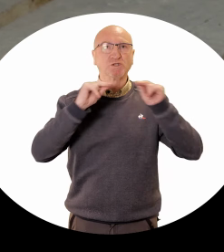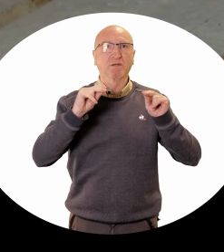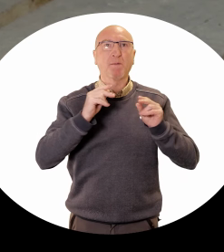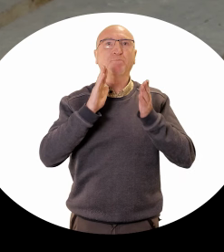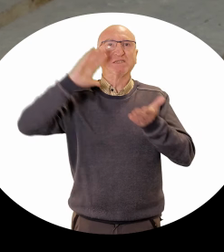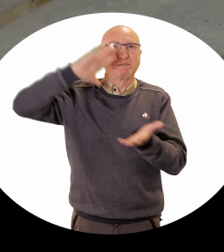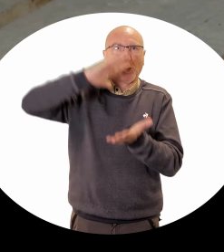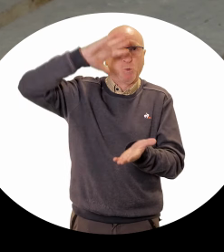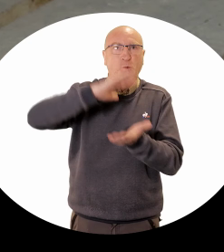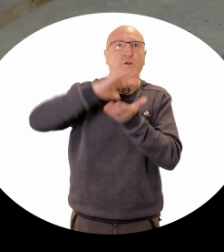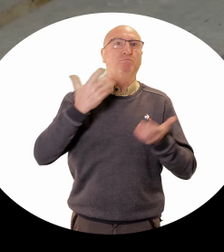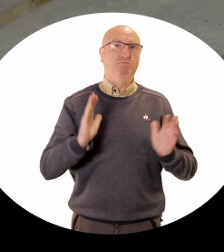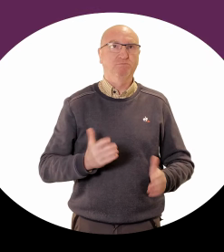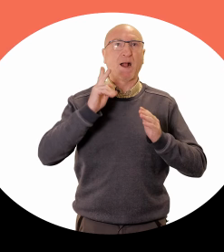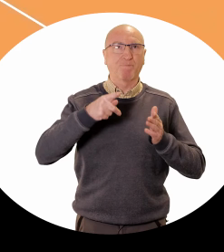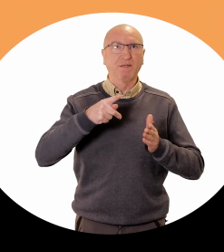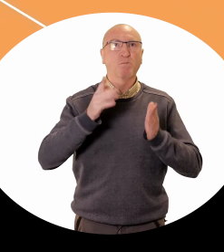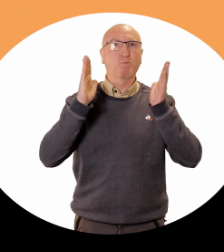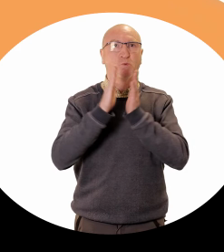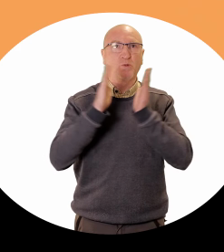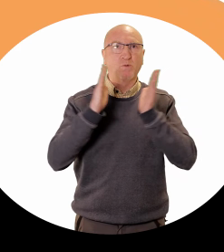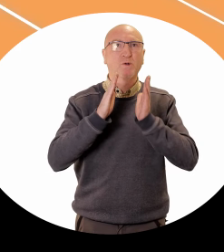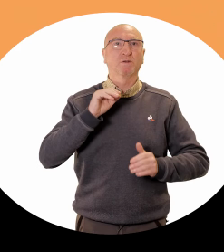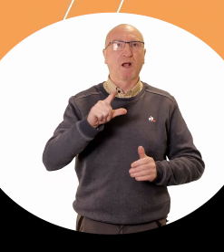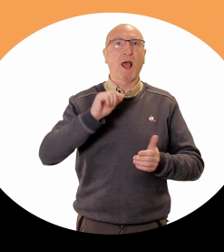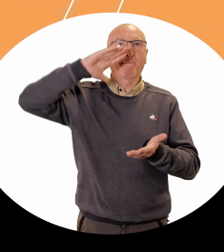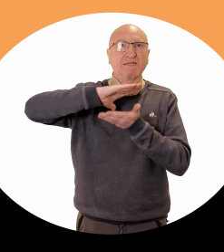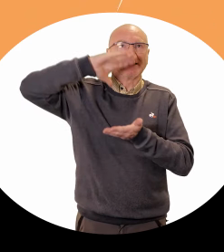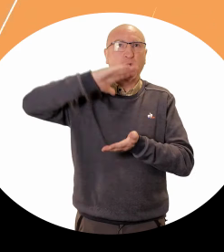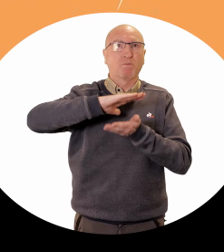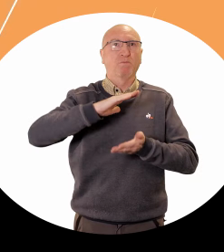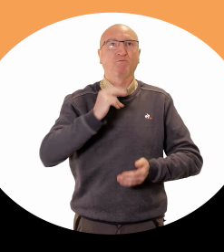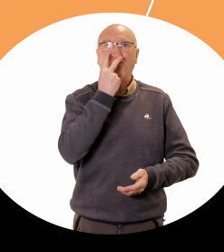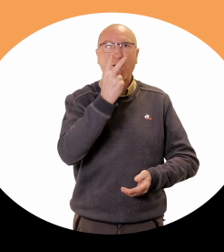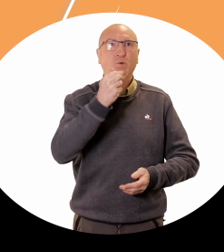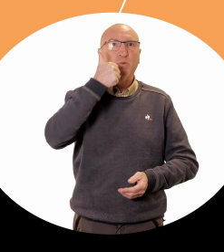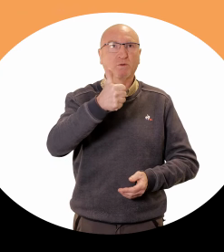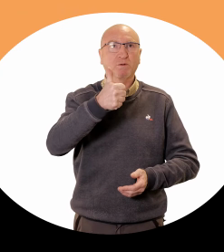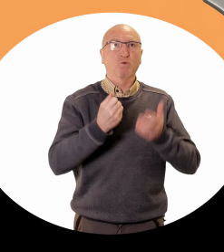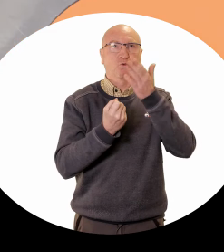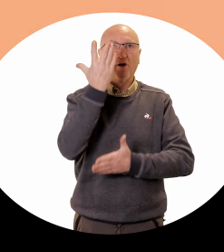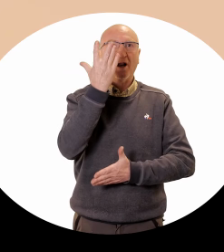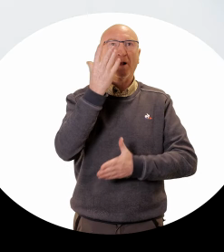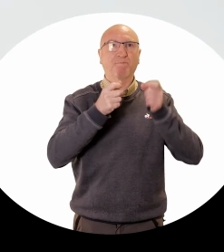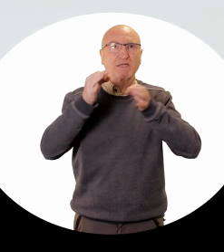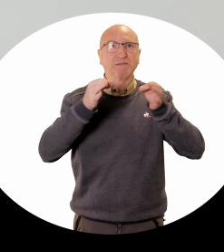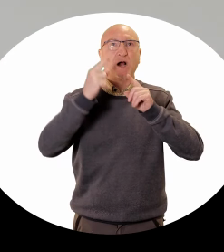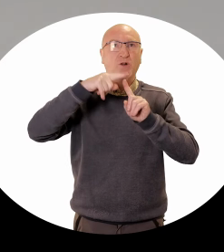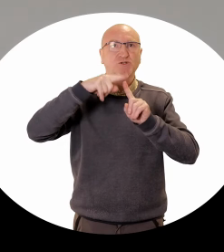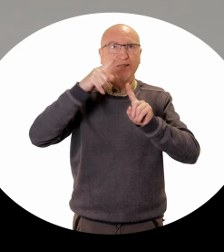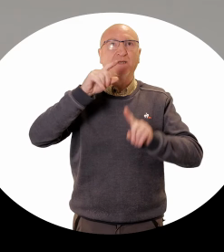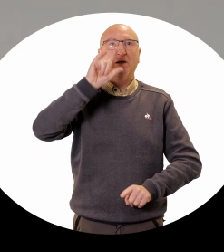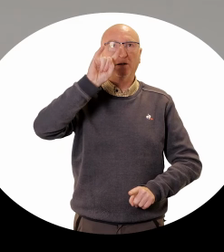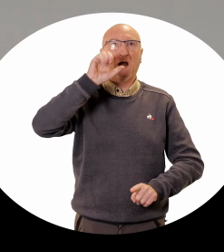es tout plat? Tu es malade? Je suis une nouvelle recrue chez Auréplast. Je suis un assemblage de pièces techniques.